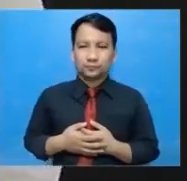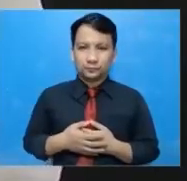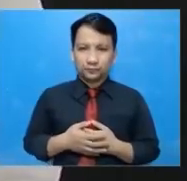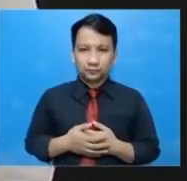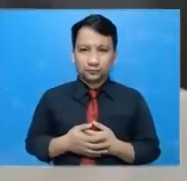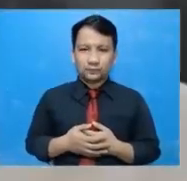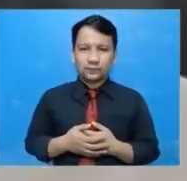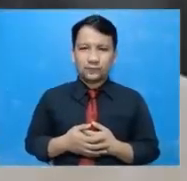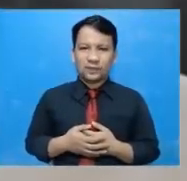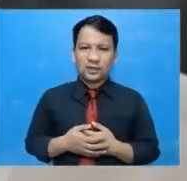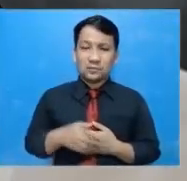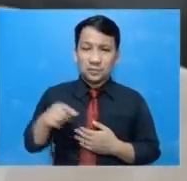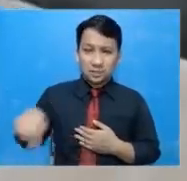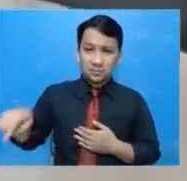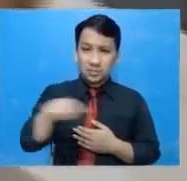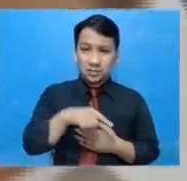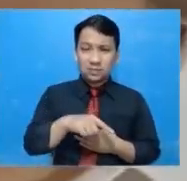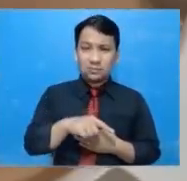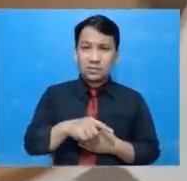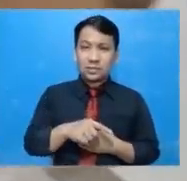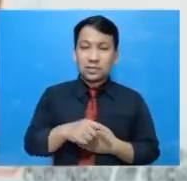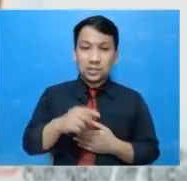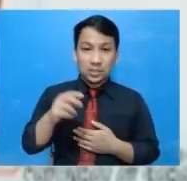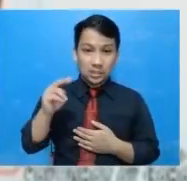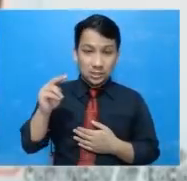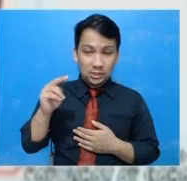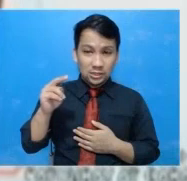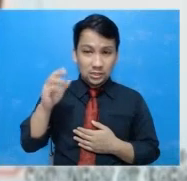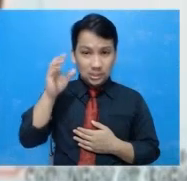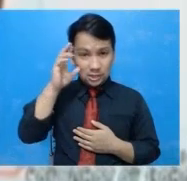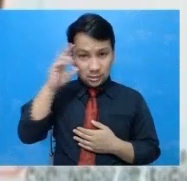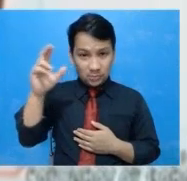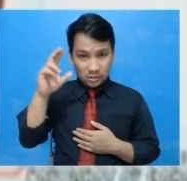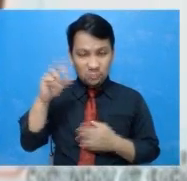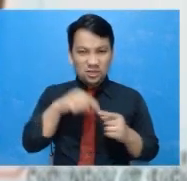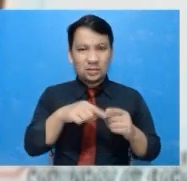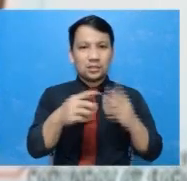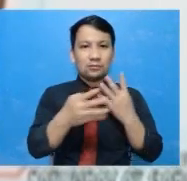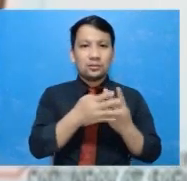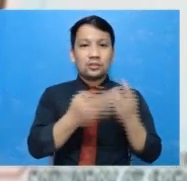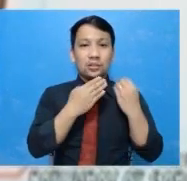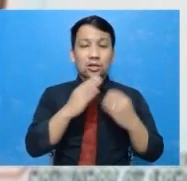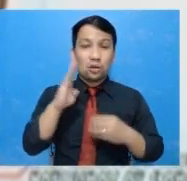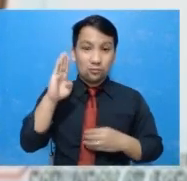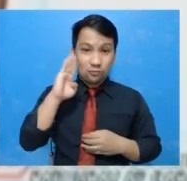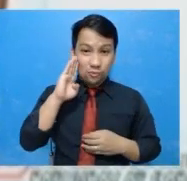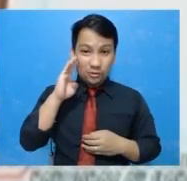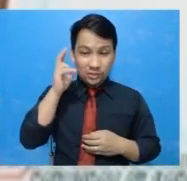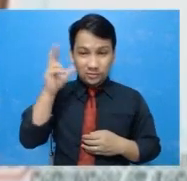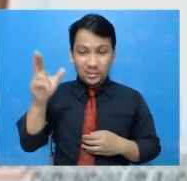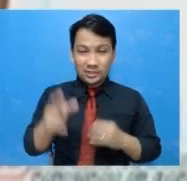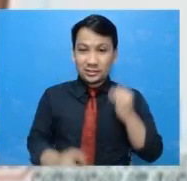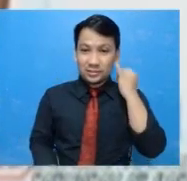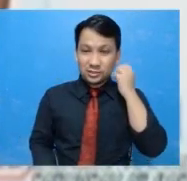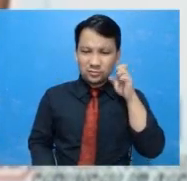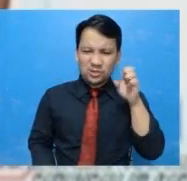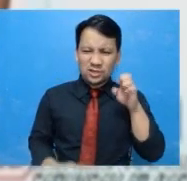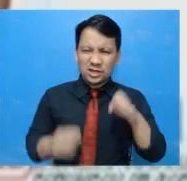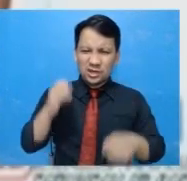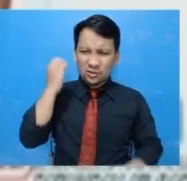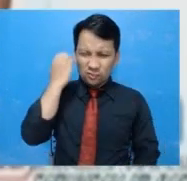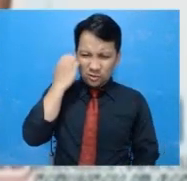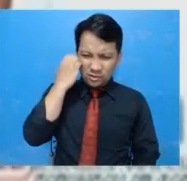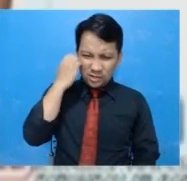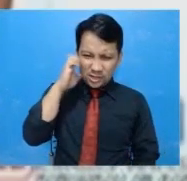Sa ilalim ng Administrasyong Aquino, napakulong sina Senador Bong Revilla, Jinggoy Estrada at Juan Ponce Enrile dahil sa